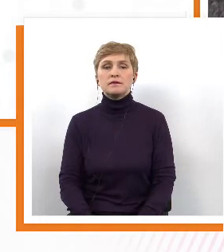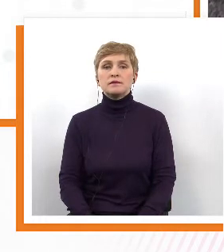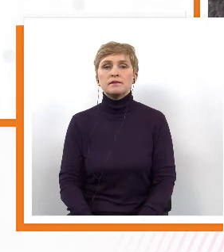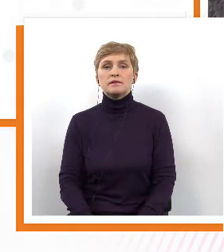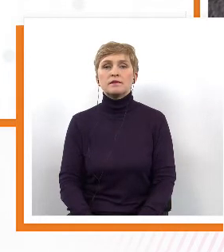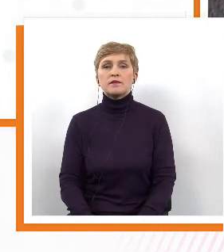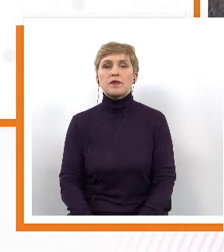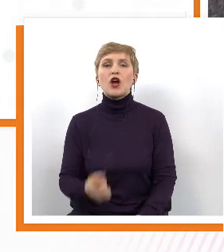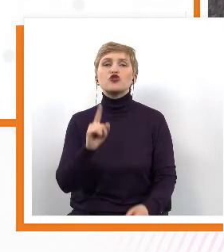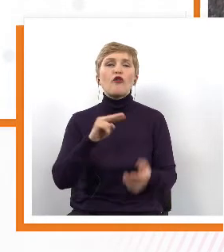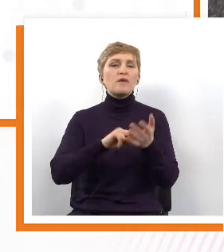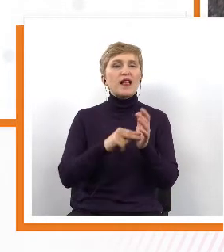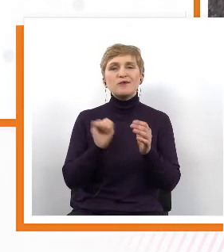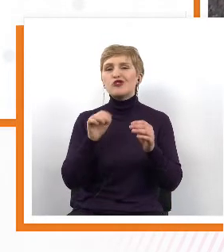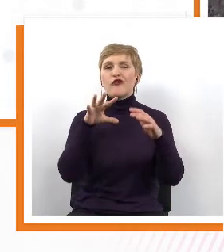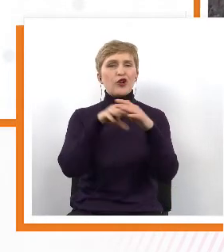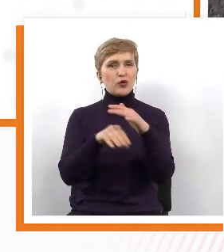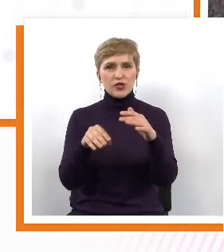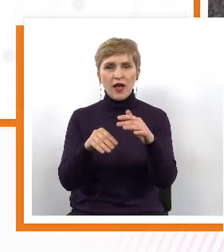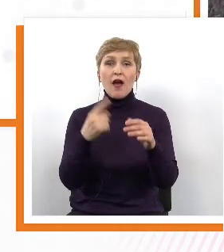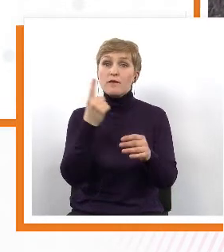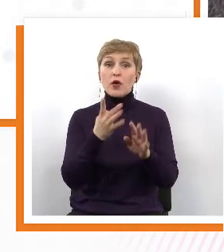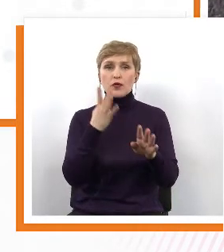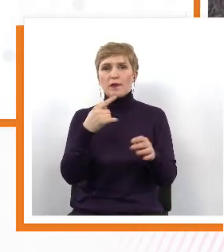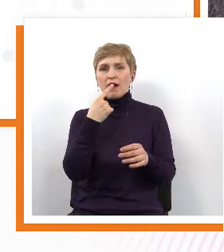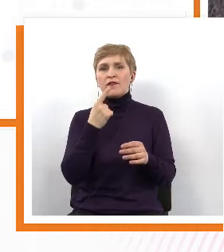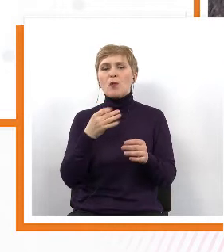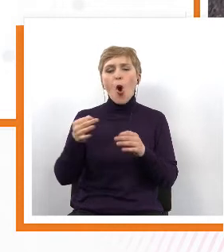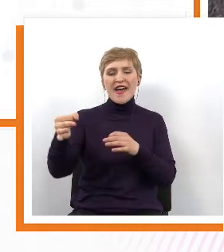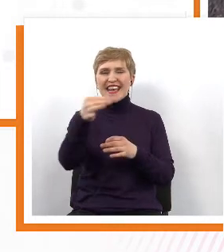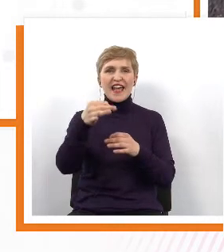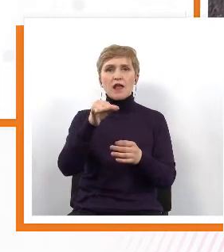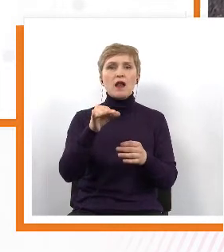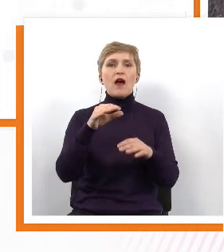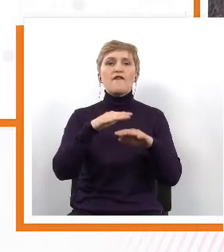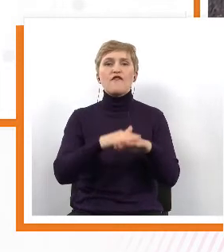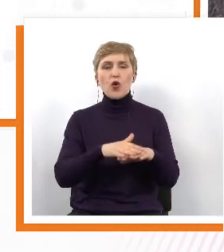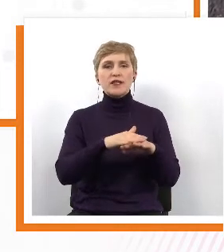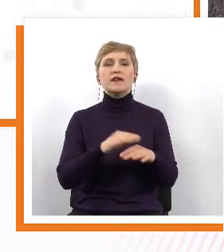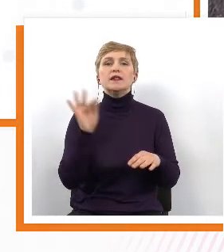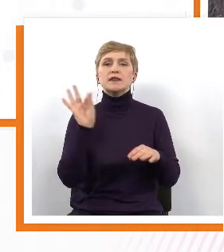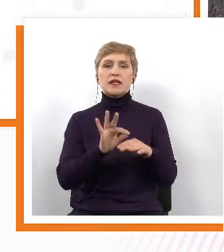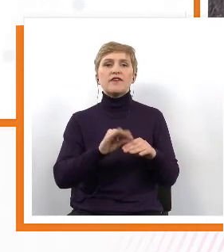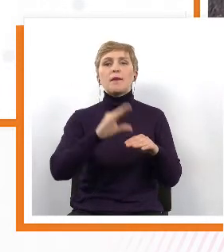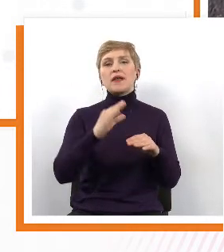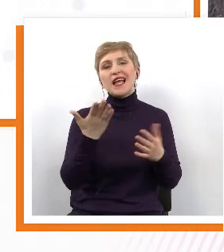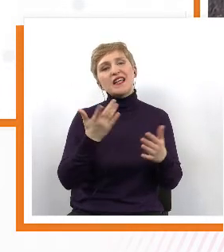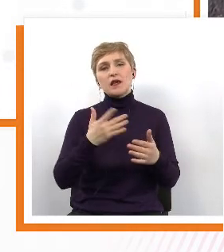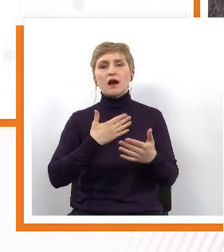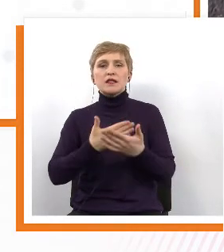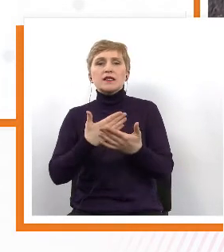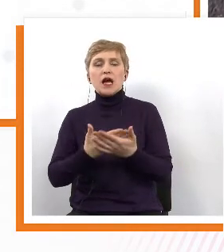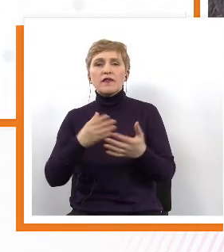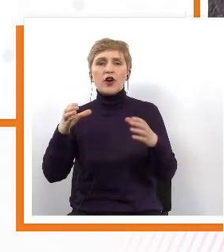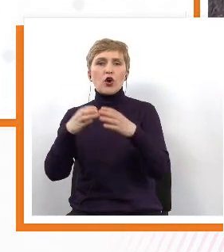что вы в планы можете свои включать? Да, мы в первую очередь говорим, опять же, о региональных фондах целевых капиталов или о тех инициативных группах,